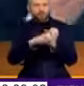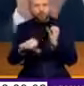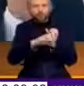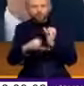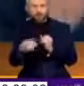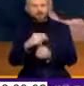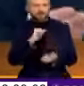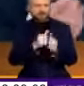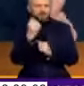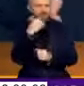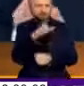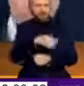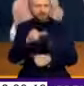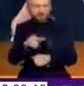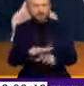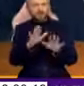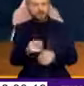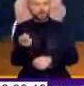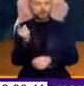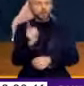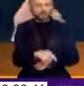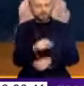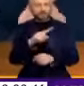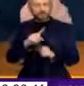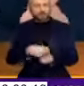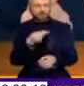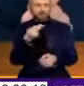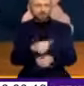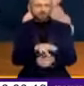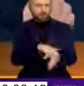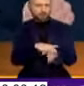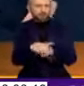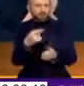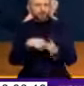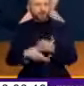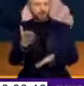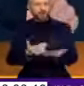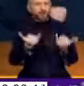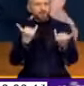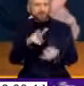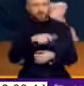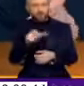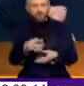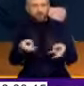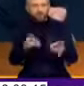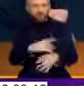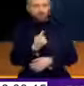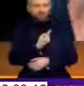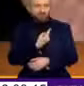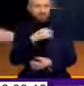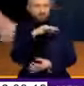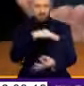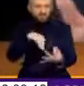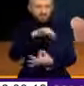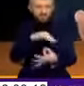для заміни старих батарей. Угу. І тільки тоді вимагати платити по-повному. Тому що якщо зараз людей лишити наодинці в